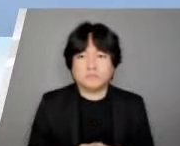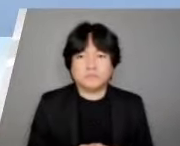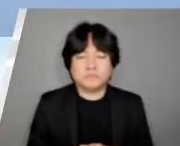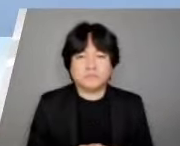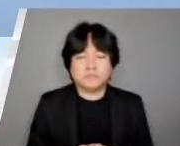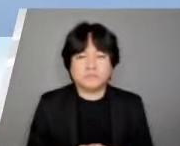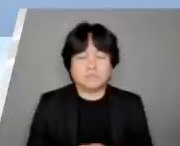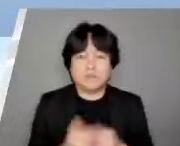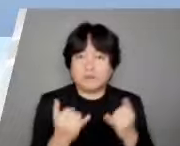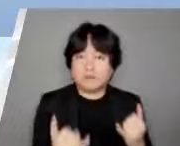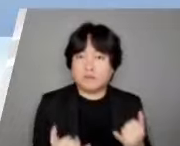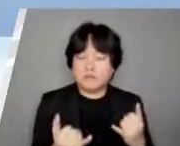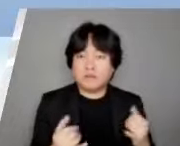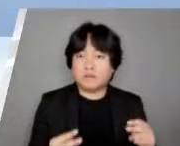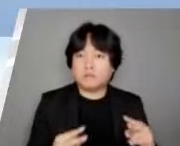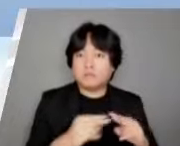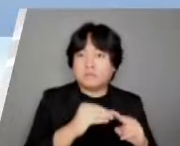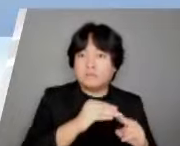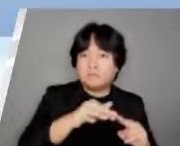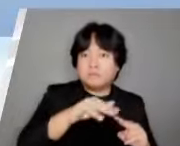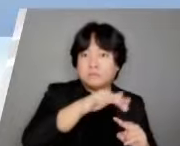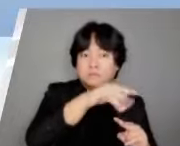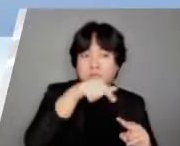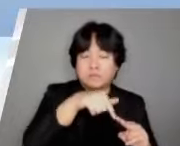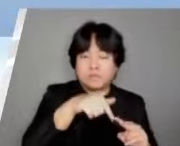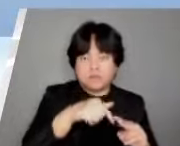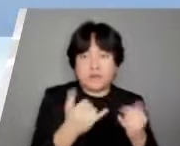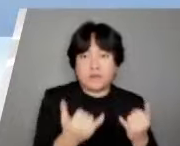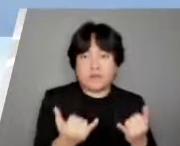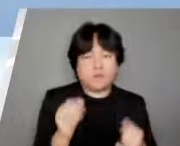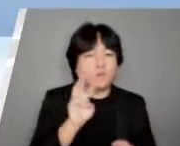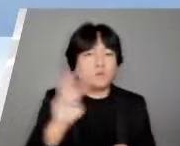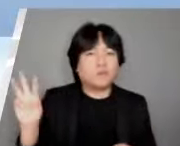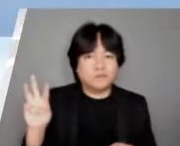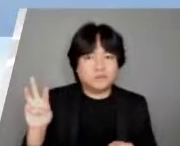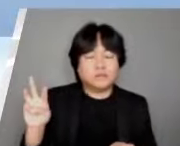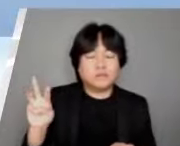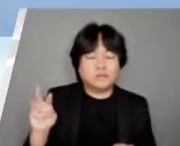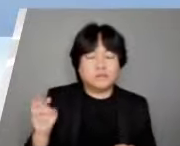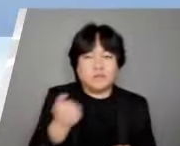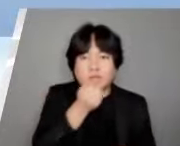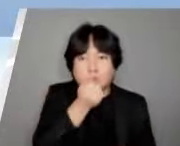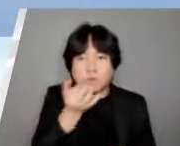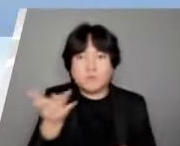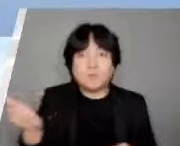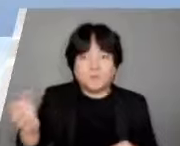natin ngayon ah ay towards West Northwest ah ngayon ang